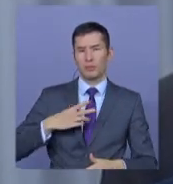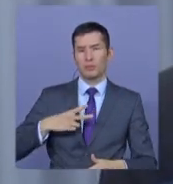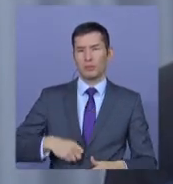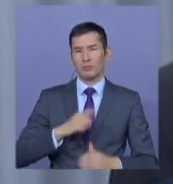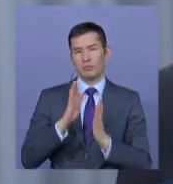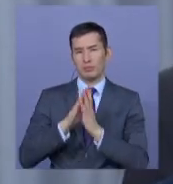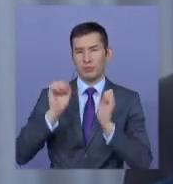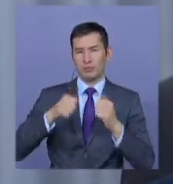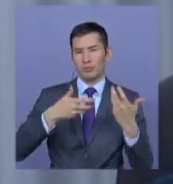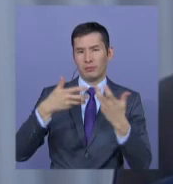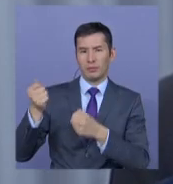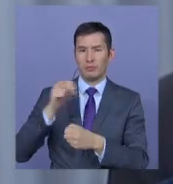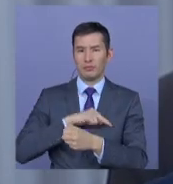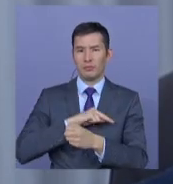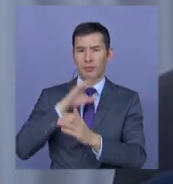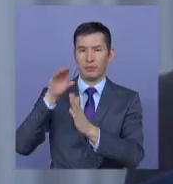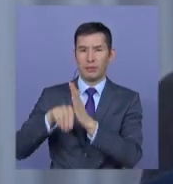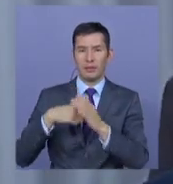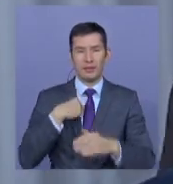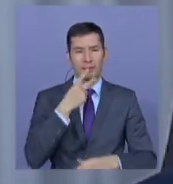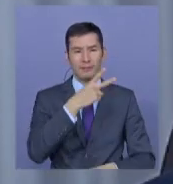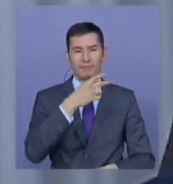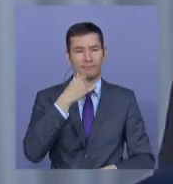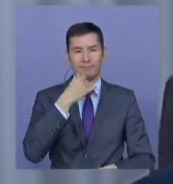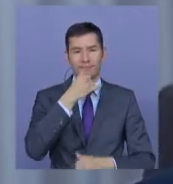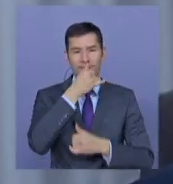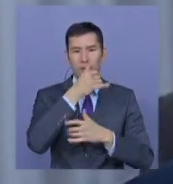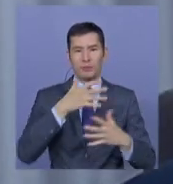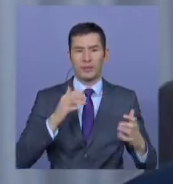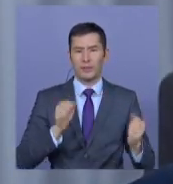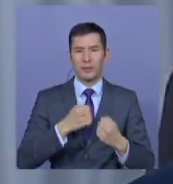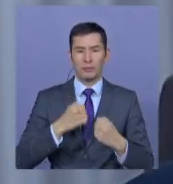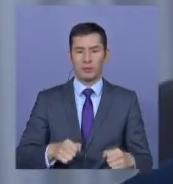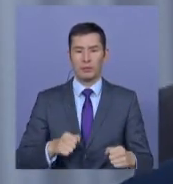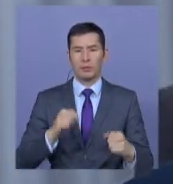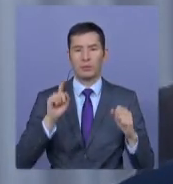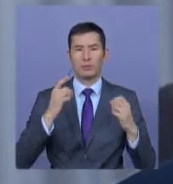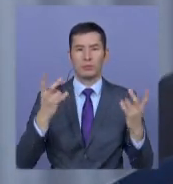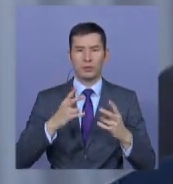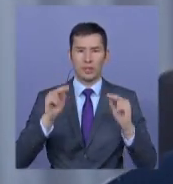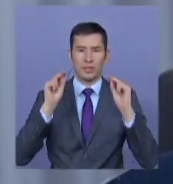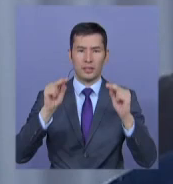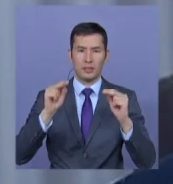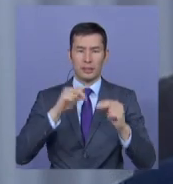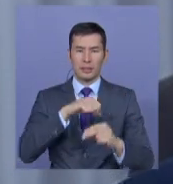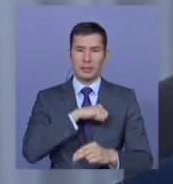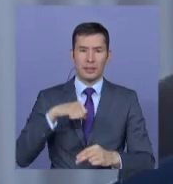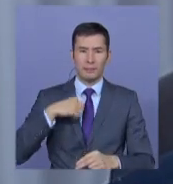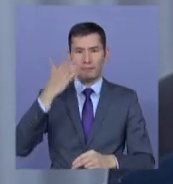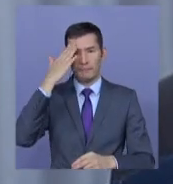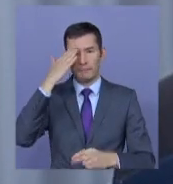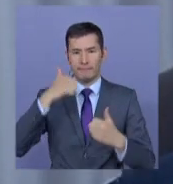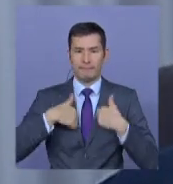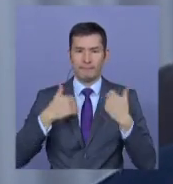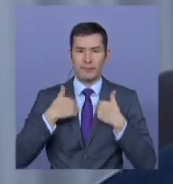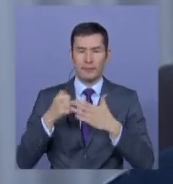кадрлық резервіне өткізуге көмектес деп жатты. Мен бұл мүмкін емес деп бірден айтып жаттым. Іріктеудің басты қағидалары мөлдірлілік, объективтілік